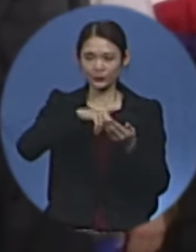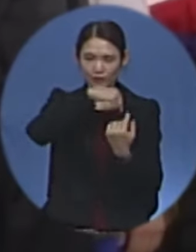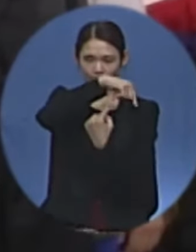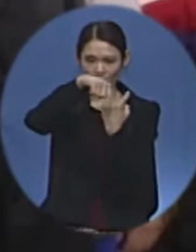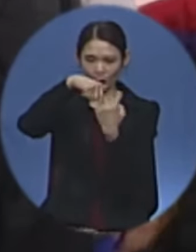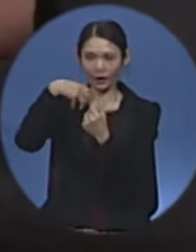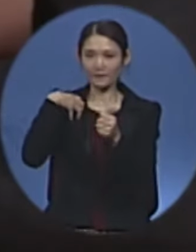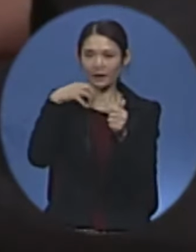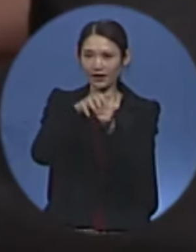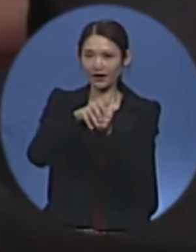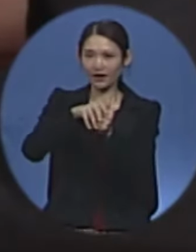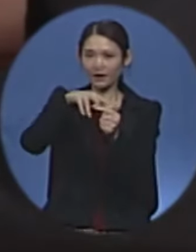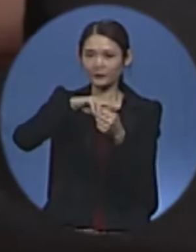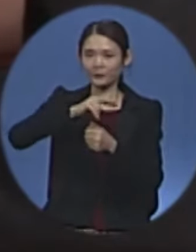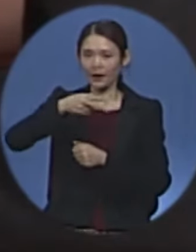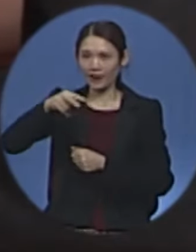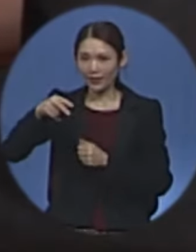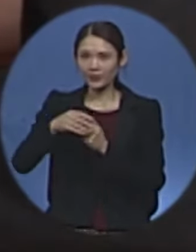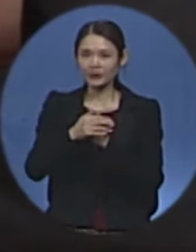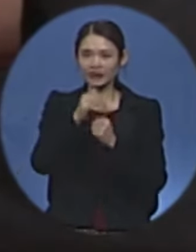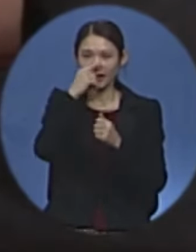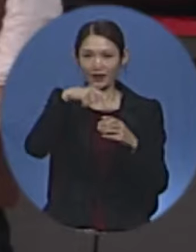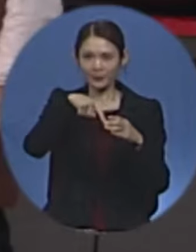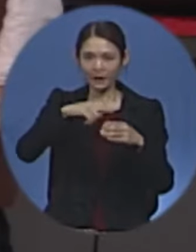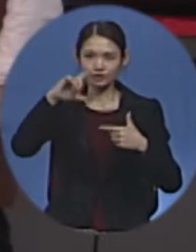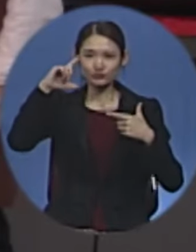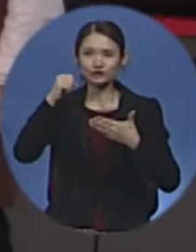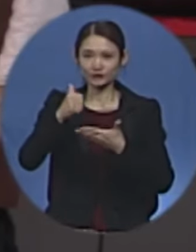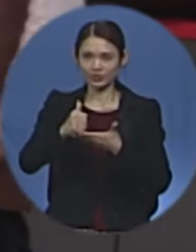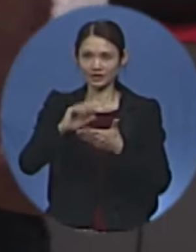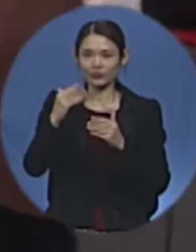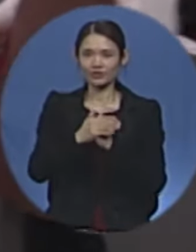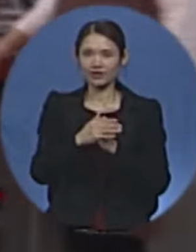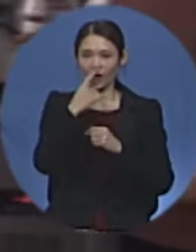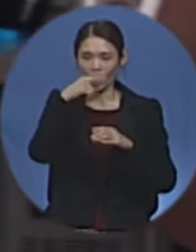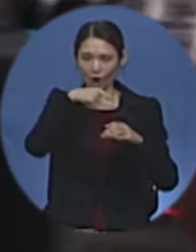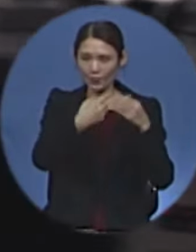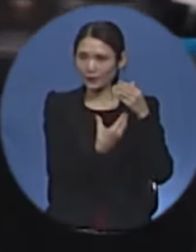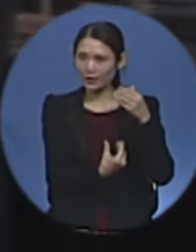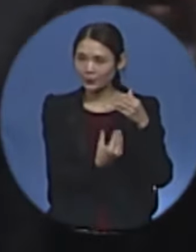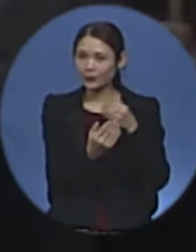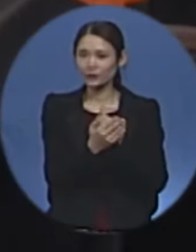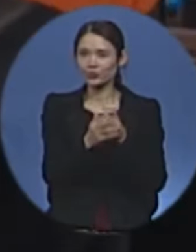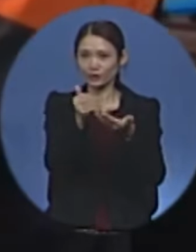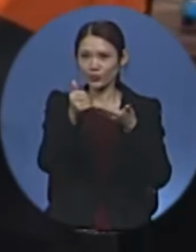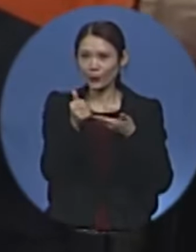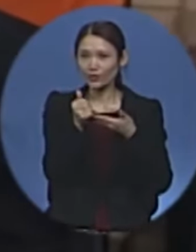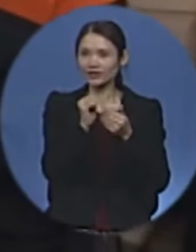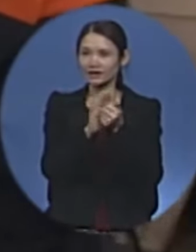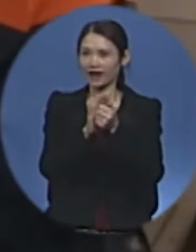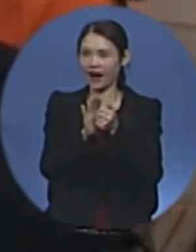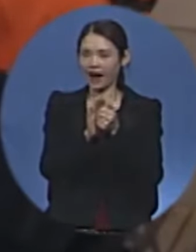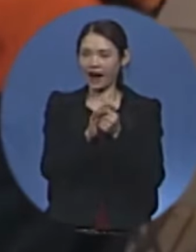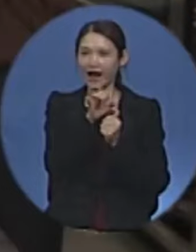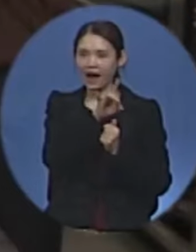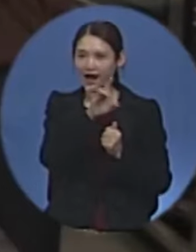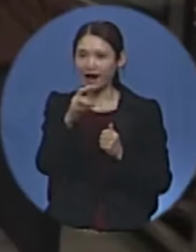고객이 되기도, 카페 주인이 되기도 합니다. 커피 뽑는 것부터 응대하는 것까지 차근차근